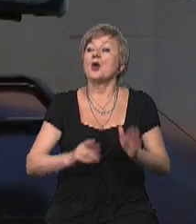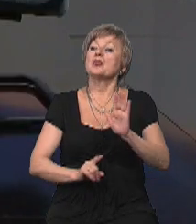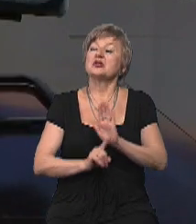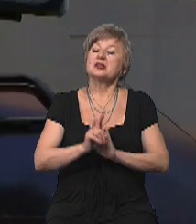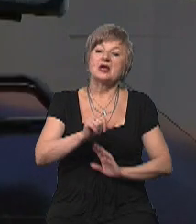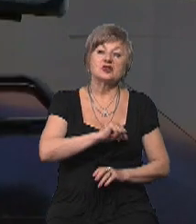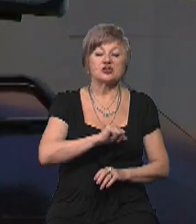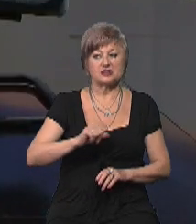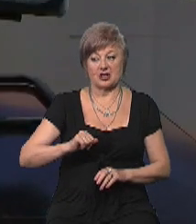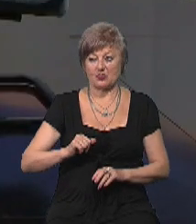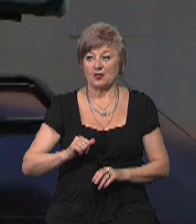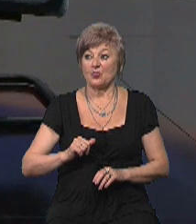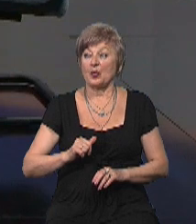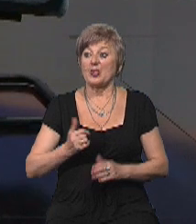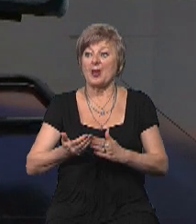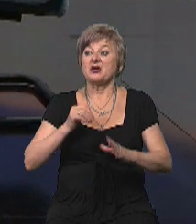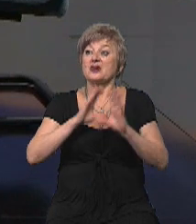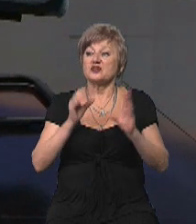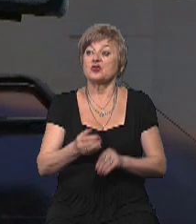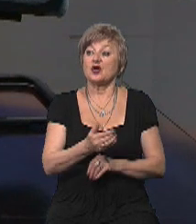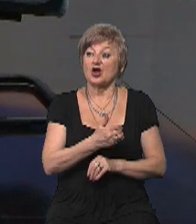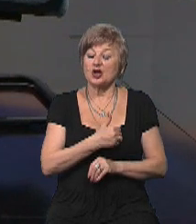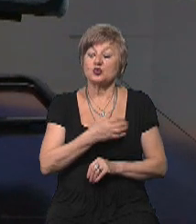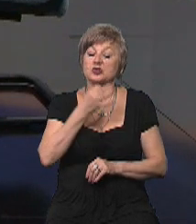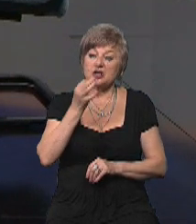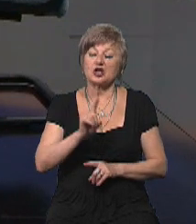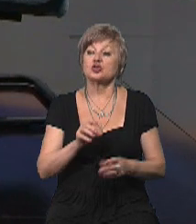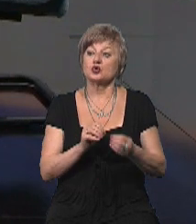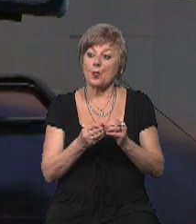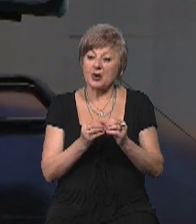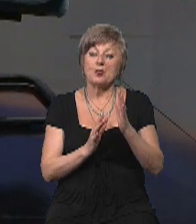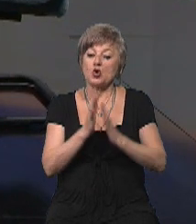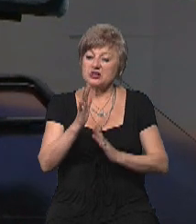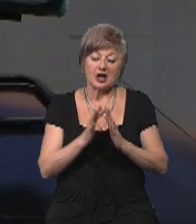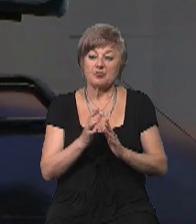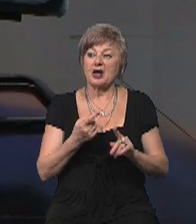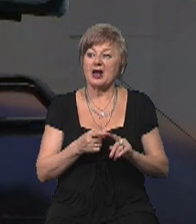с самого начала. Прежде всего, я хочу сказать, что проблема амброзии – это